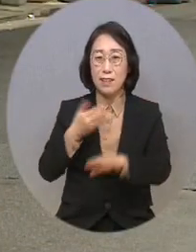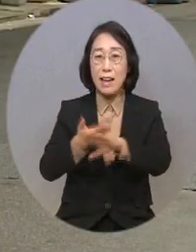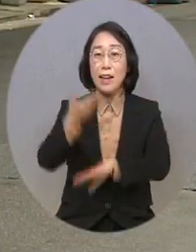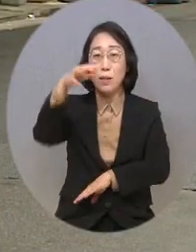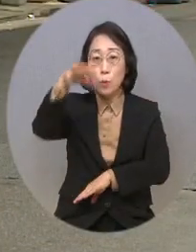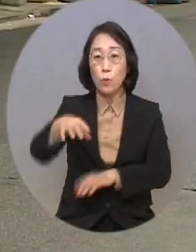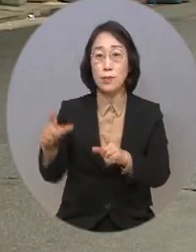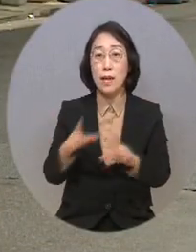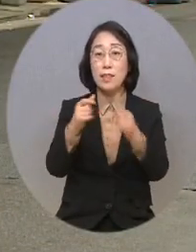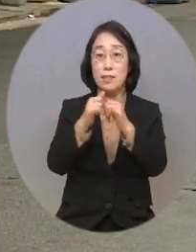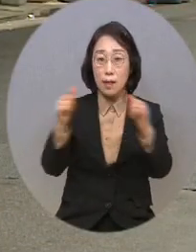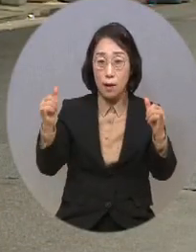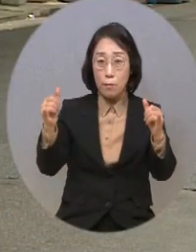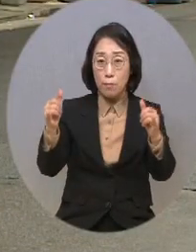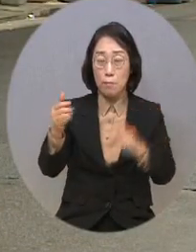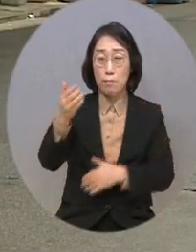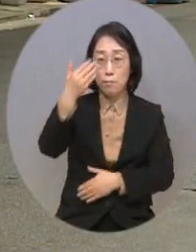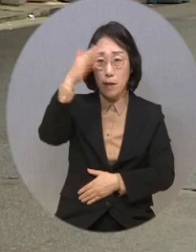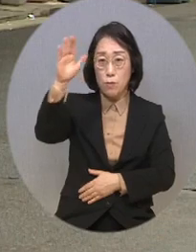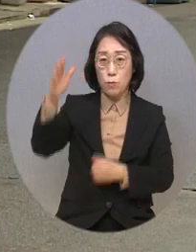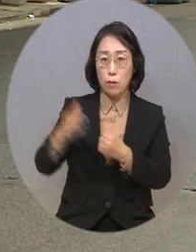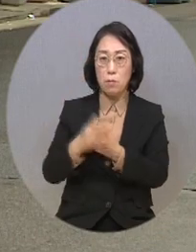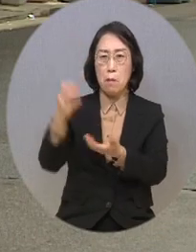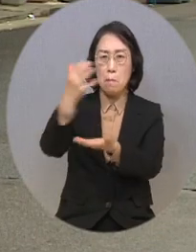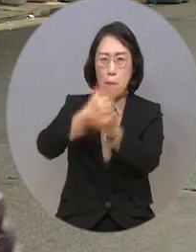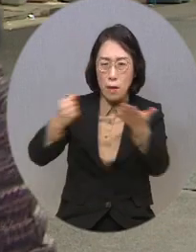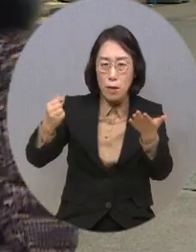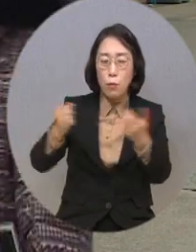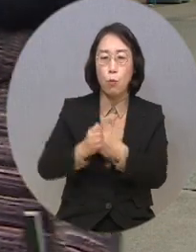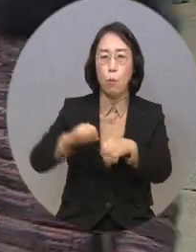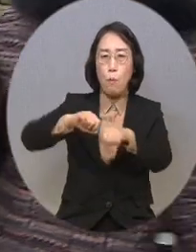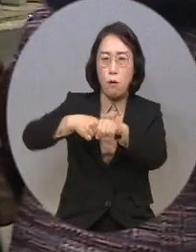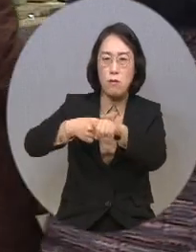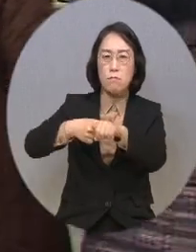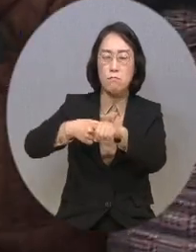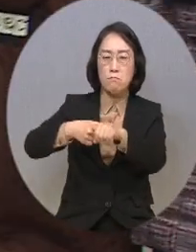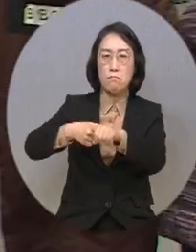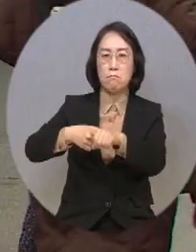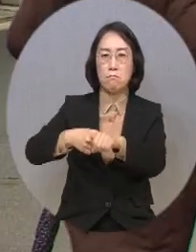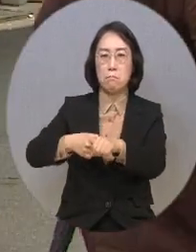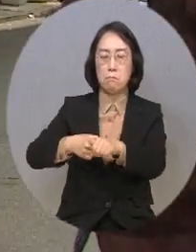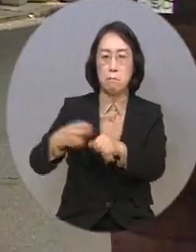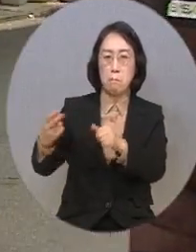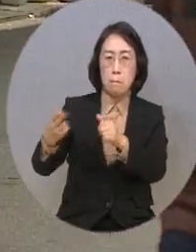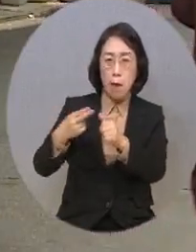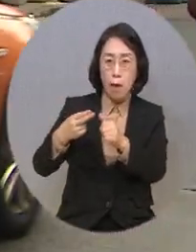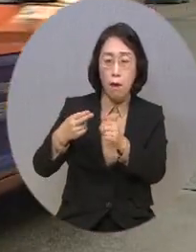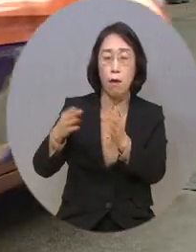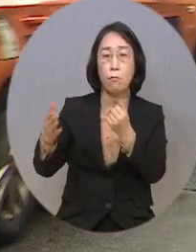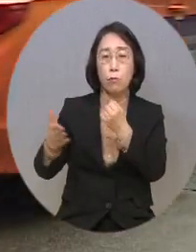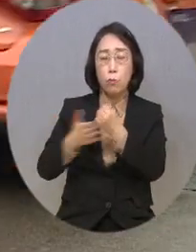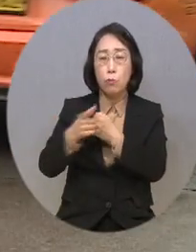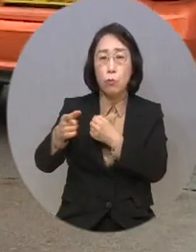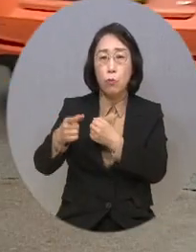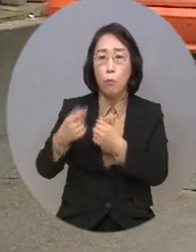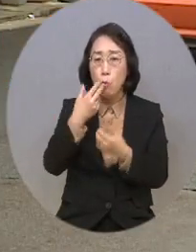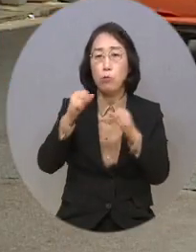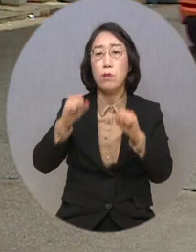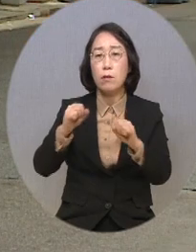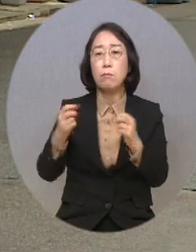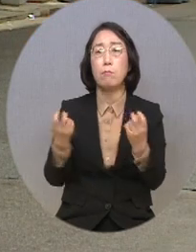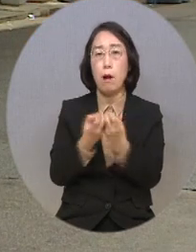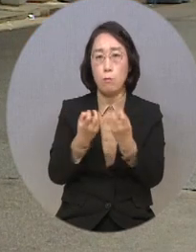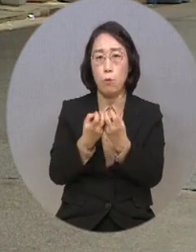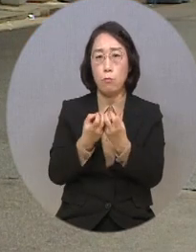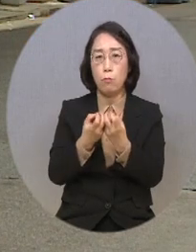하는 걸 이유로 약초 산행은 다 뺏기고 벌금을 매기고 내가 먹고 살아야 할 길은 이거밖에 없는데 그것까지 제재를